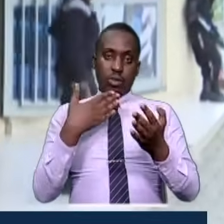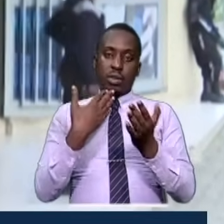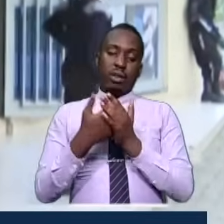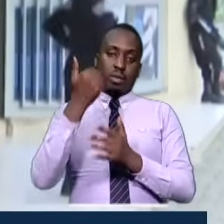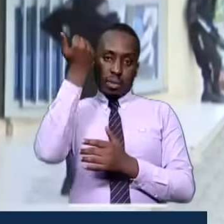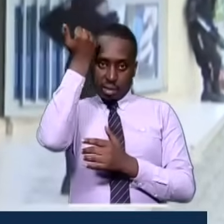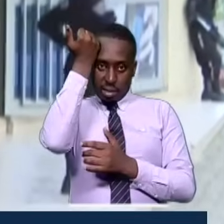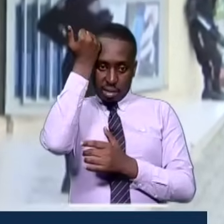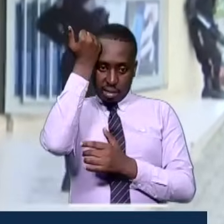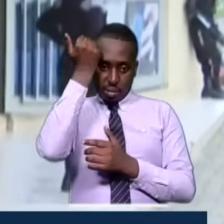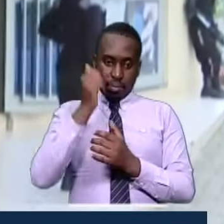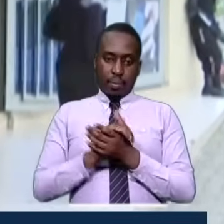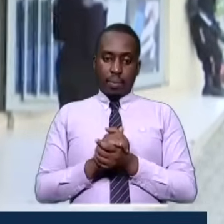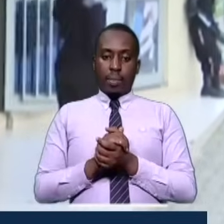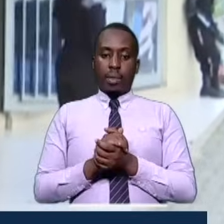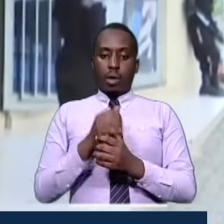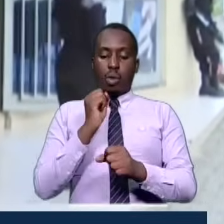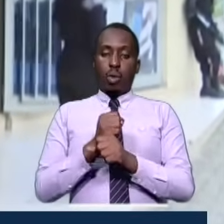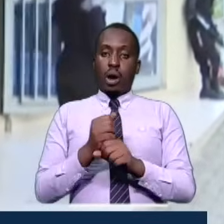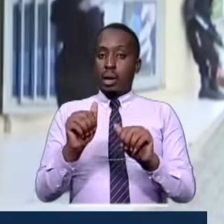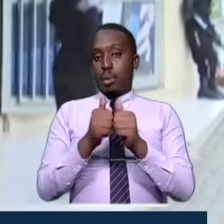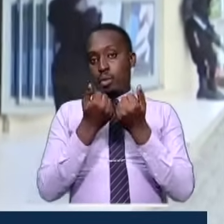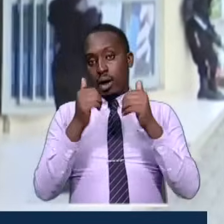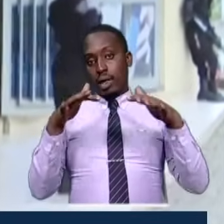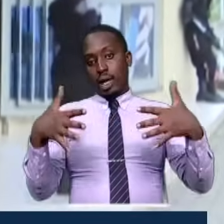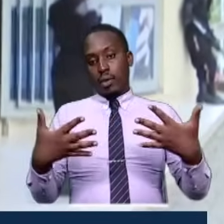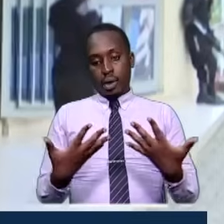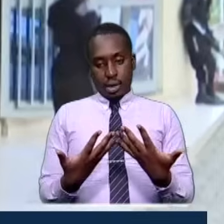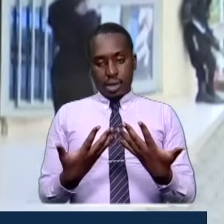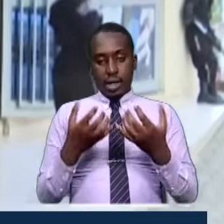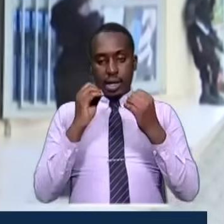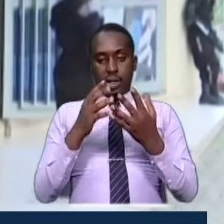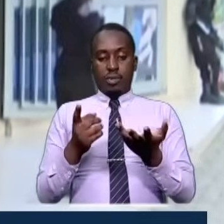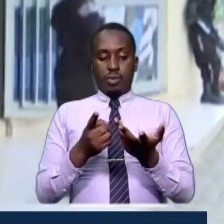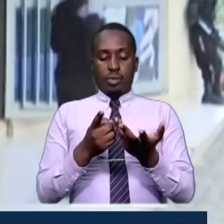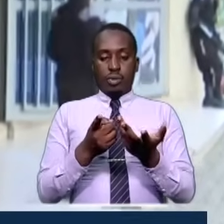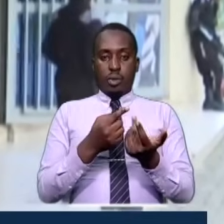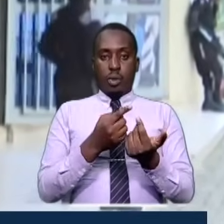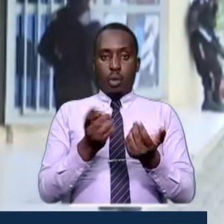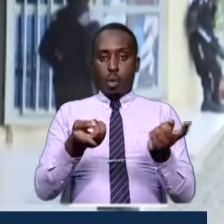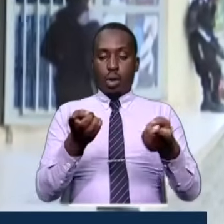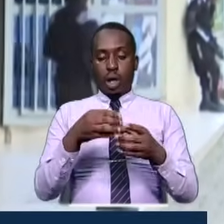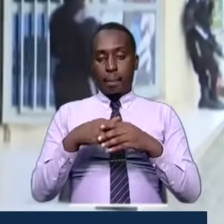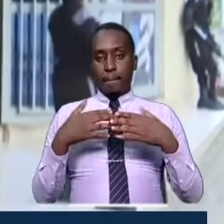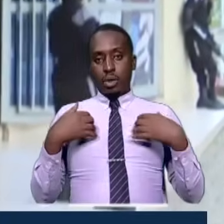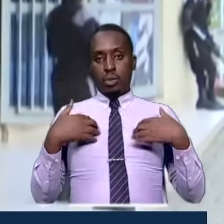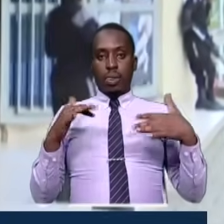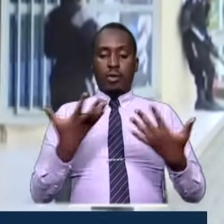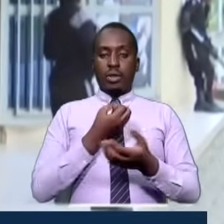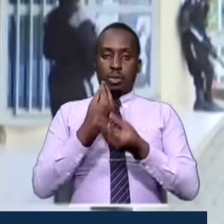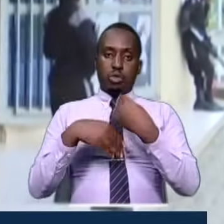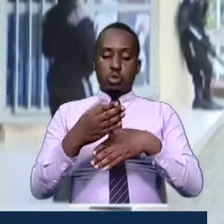rero ukora impanuka nanga se waba uriye amatungo nanga se waba ufite ubicuza